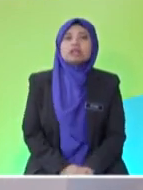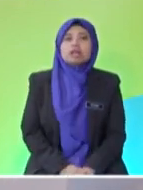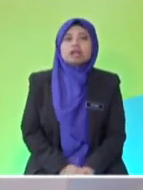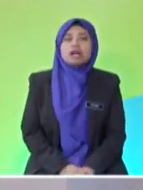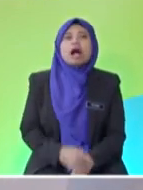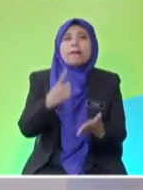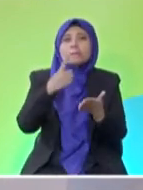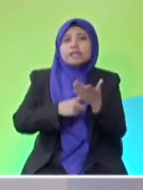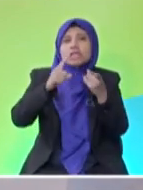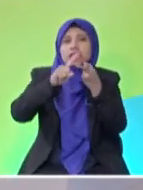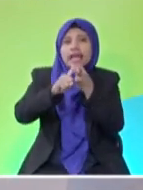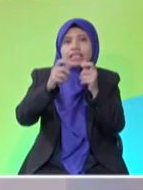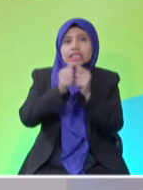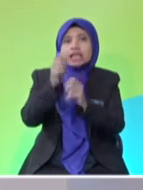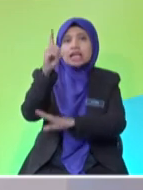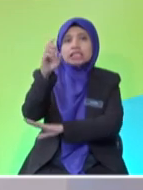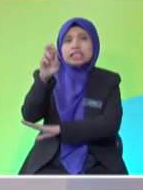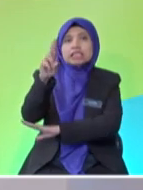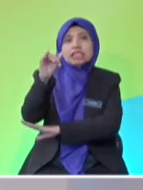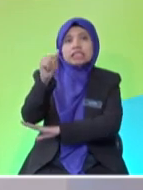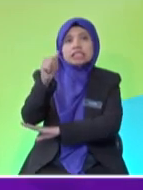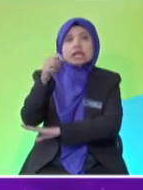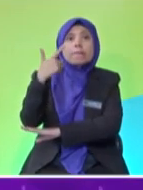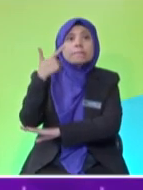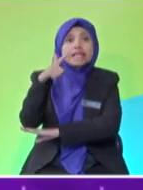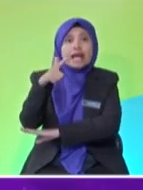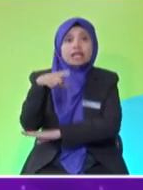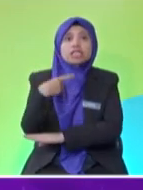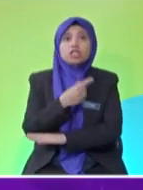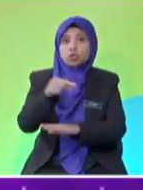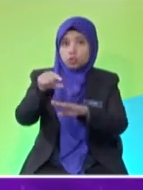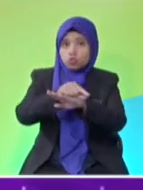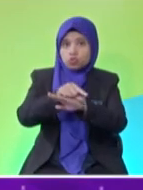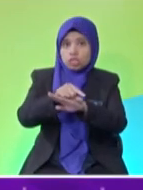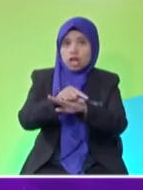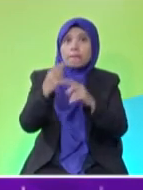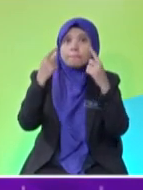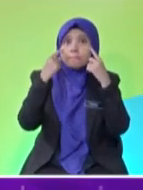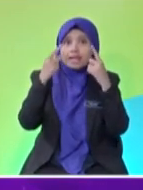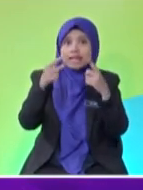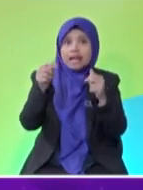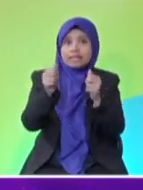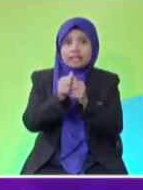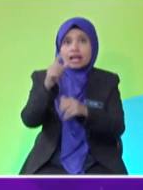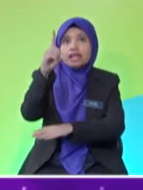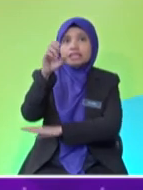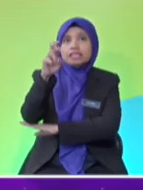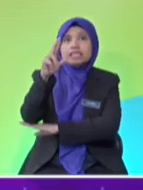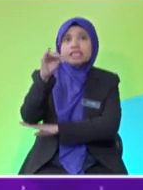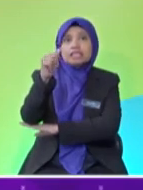kita melihat dengan menggunakan mata yang kedua Sebagai salah satu diri yang utama